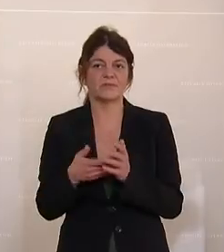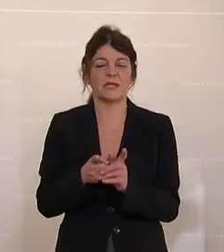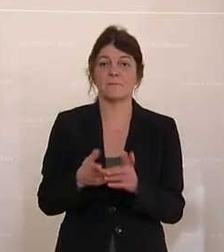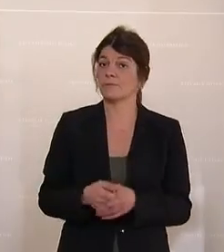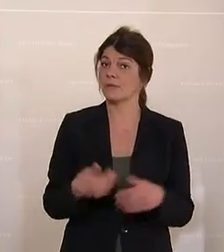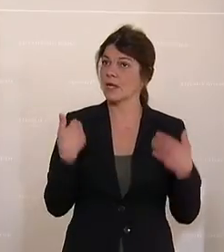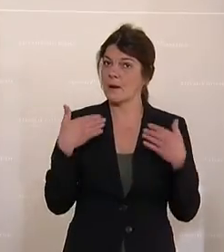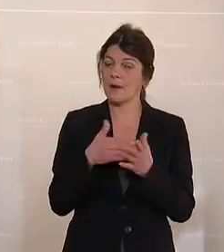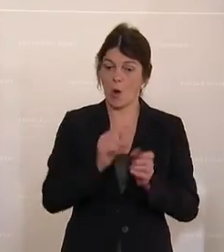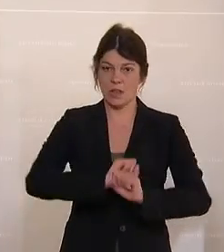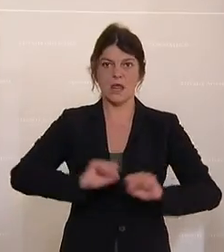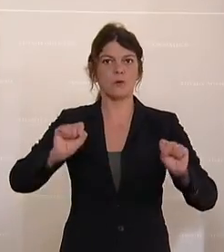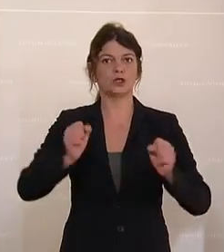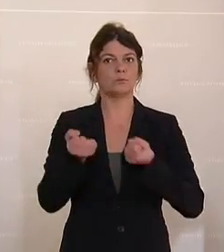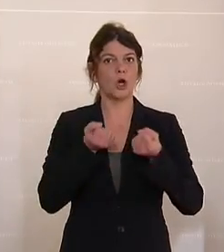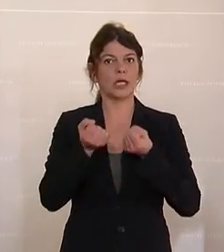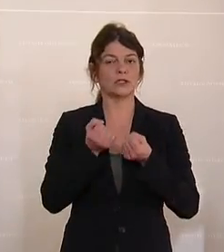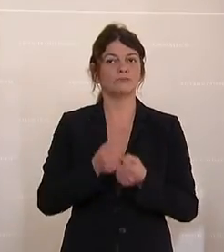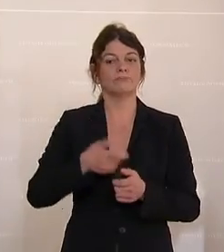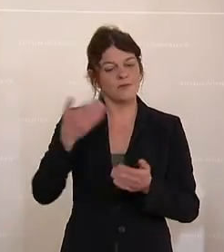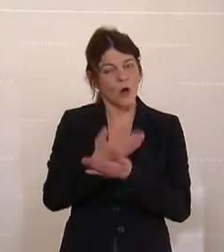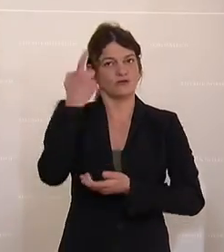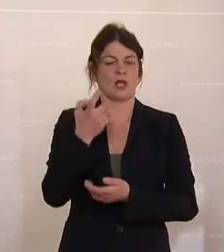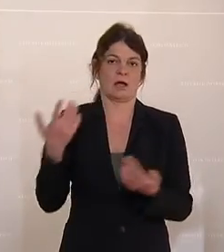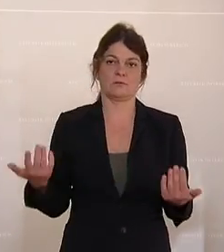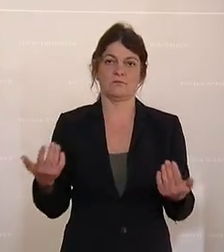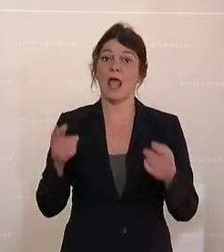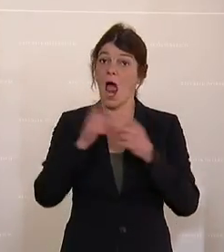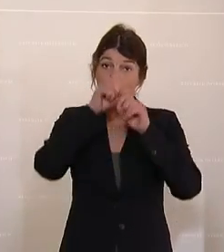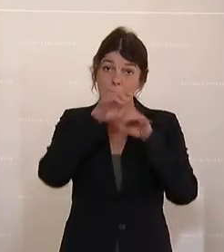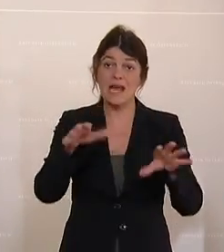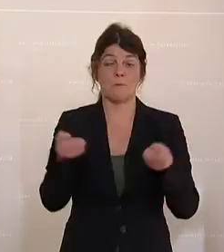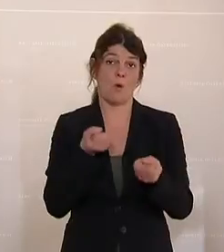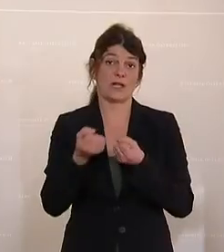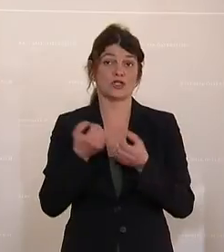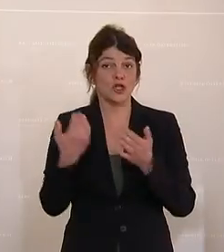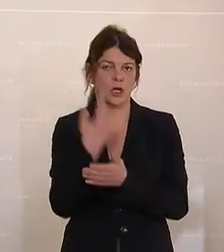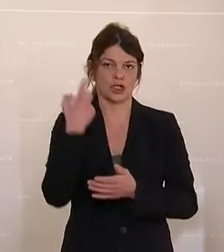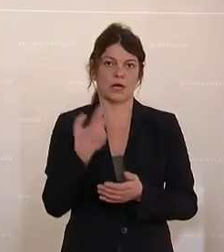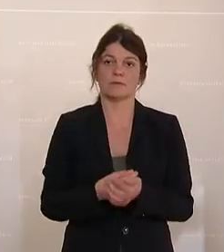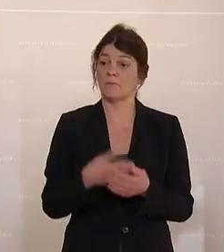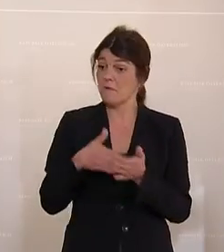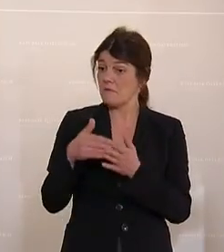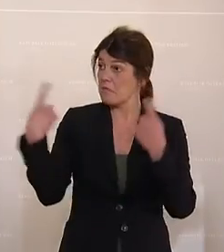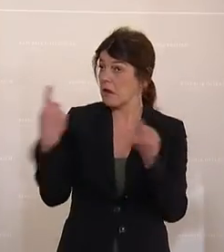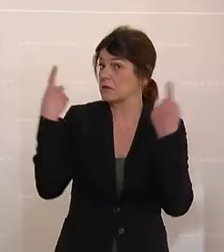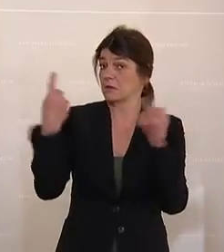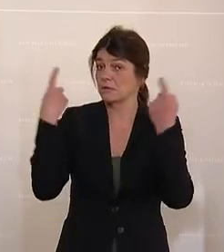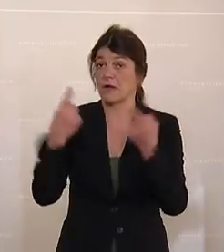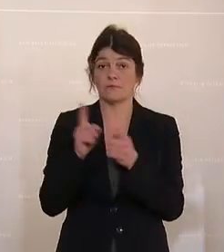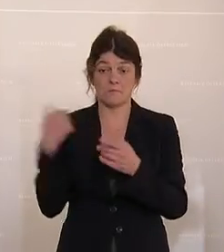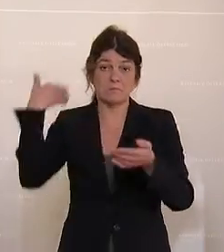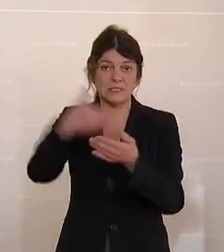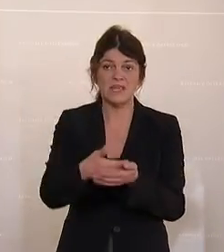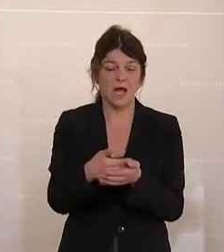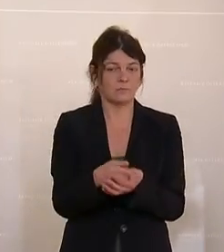einen demokratiepolitischen Reset, auch einen medienpolitischen. Wer weiter inseriert wie bisher, hat die Zeichen